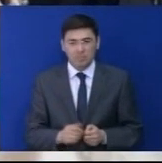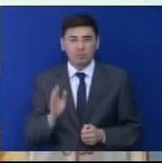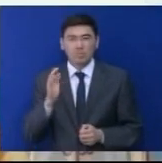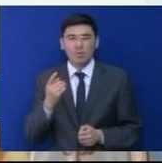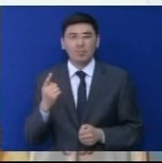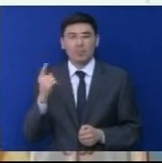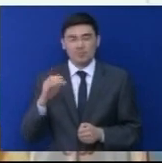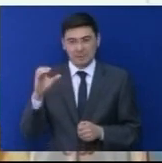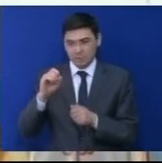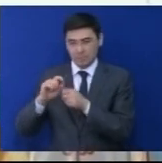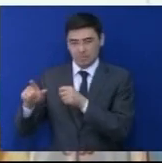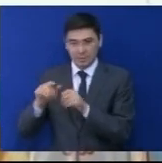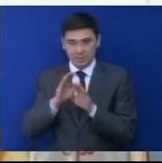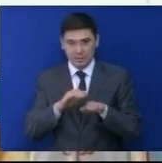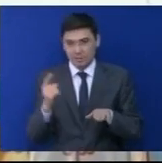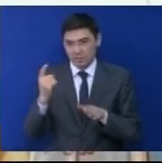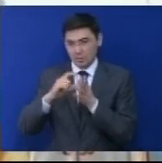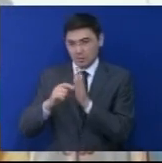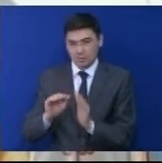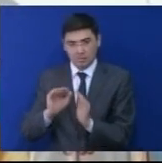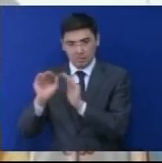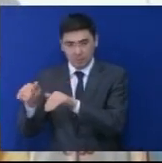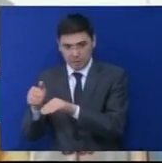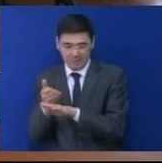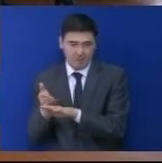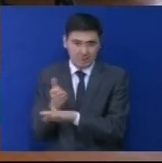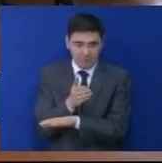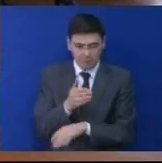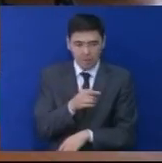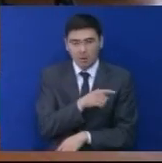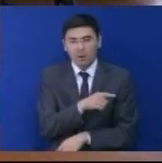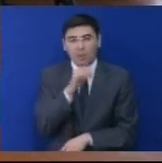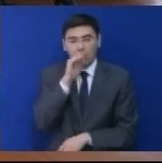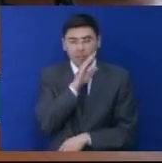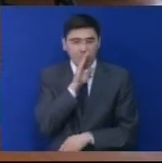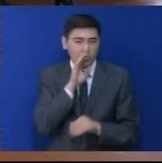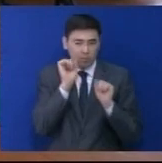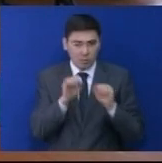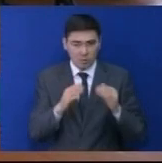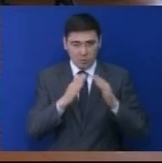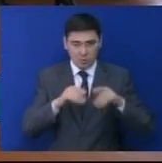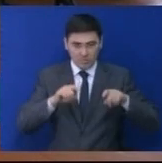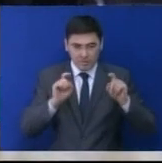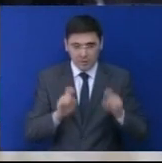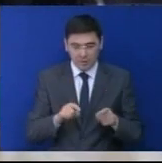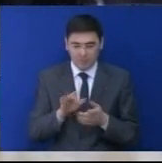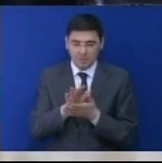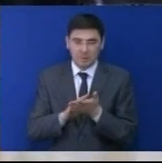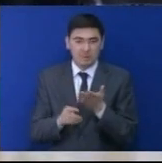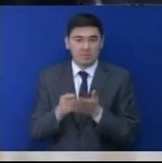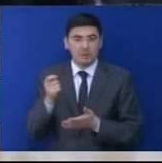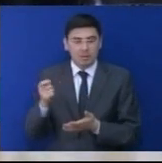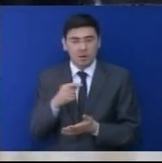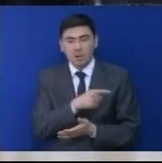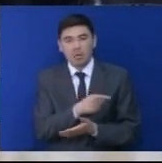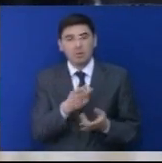первый класс общеобразовательных учреждений, могут оформить соответствующую заявку, прямо не выходя из дома. Для этого им необходимо,